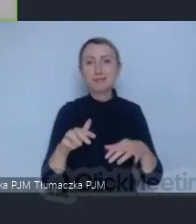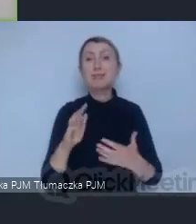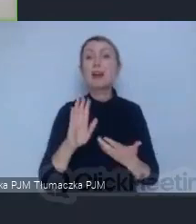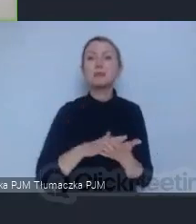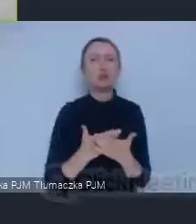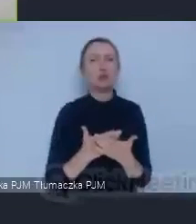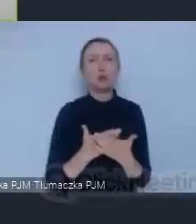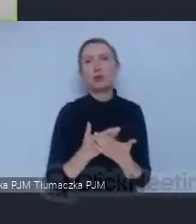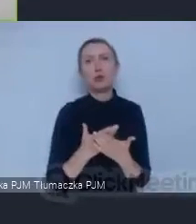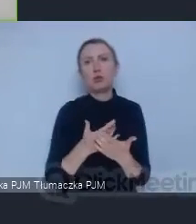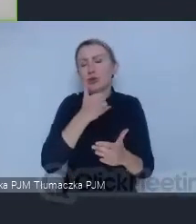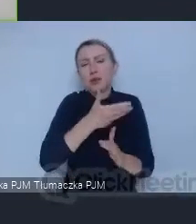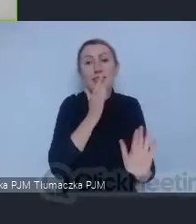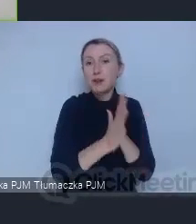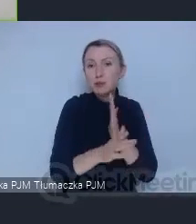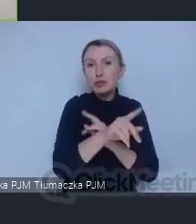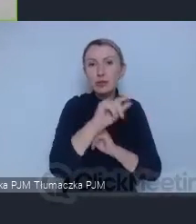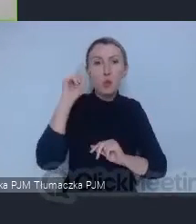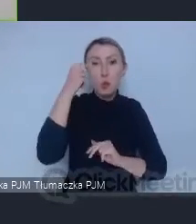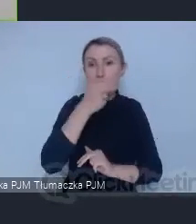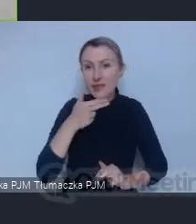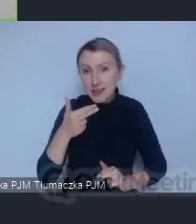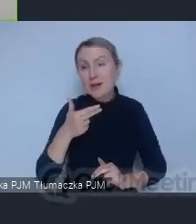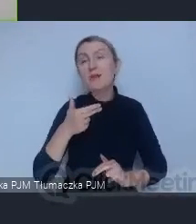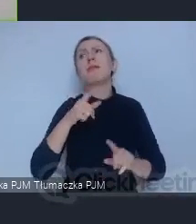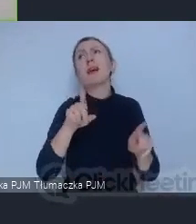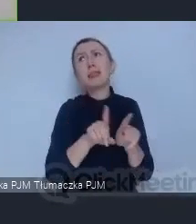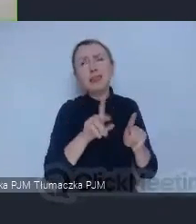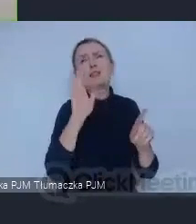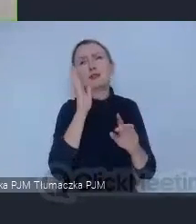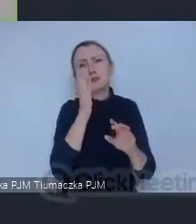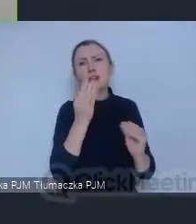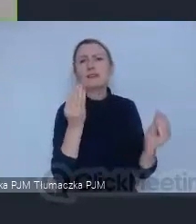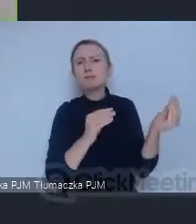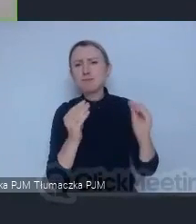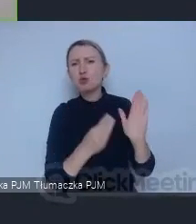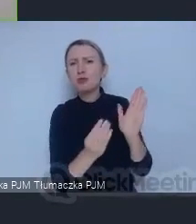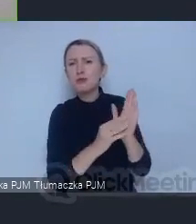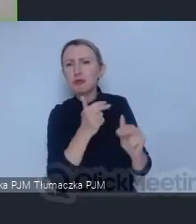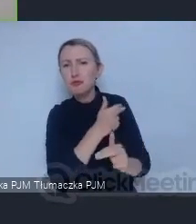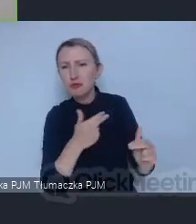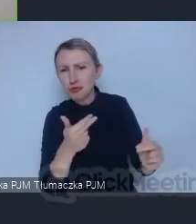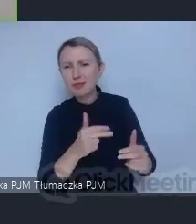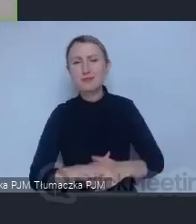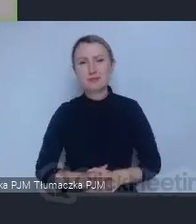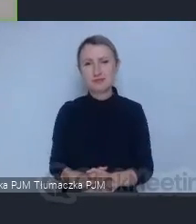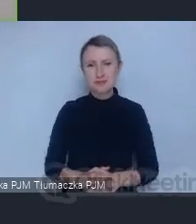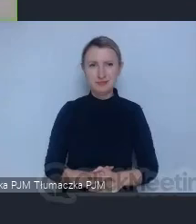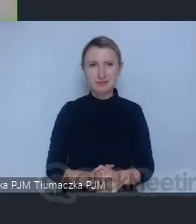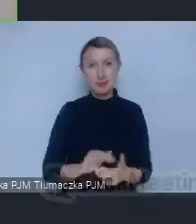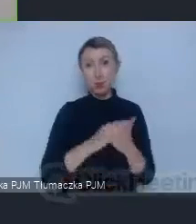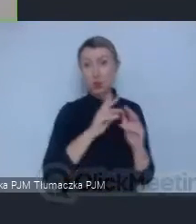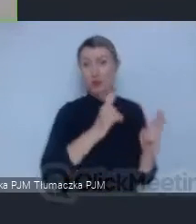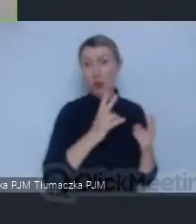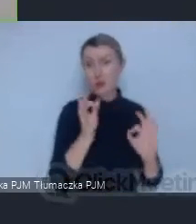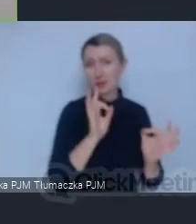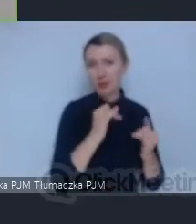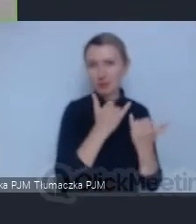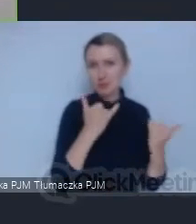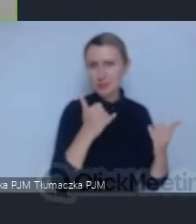nie może bezpośrednio jako główny temat, no to pewnie będzie się przewijał jako źródło danych w wielu